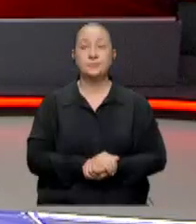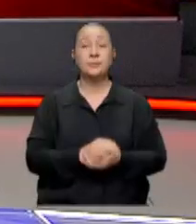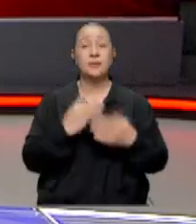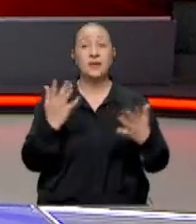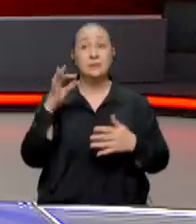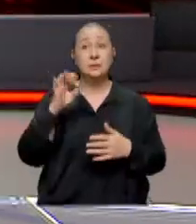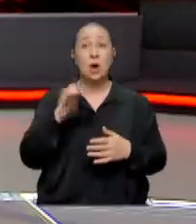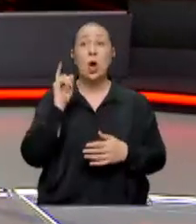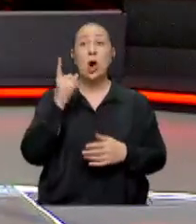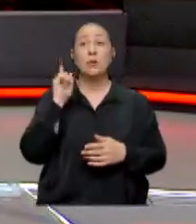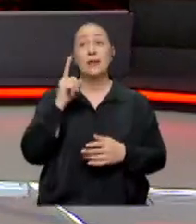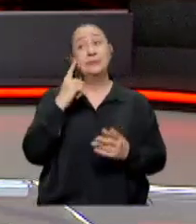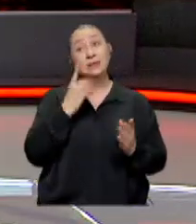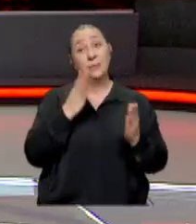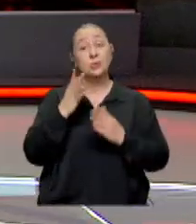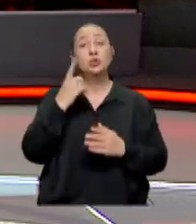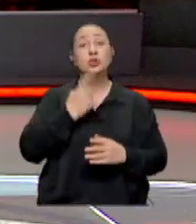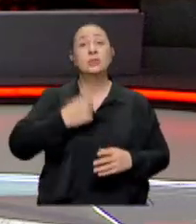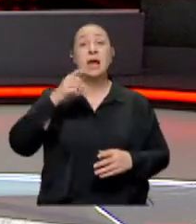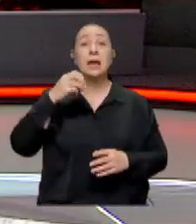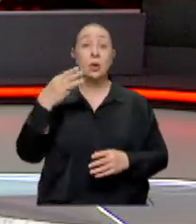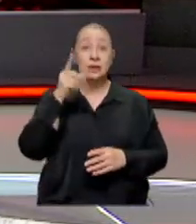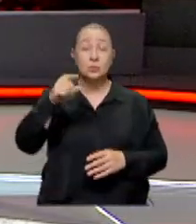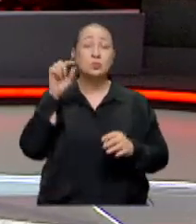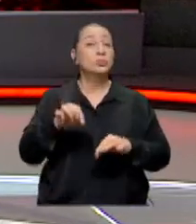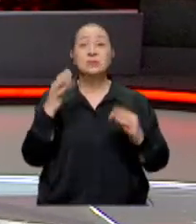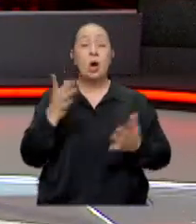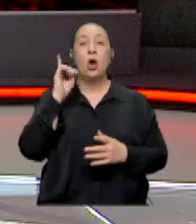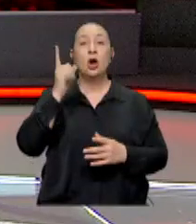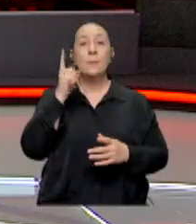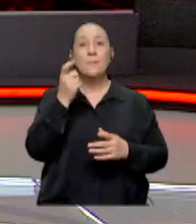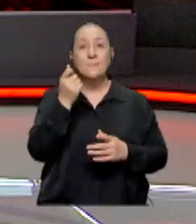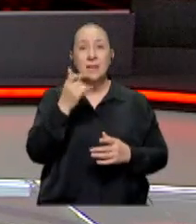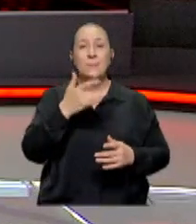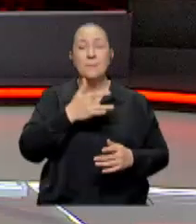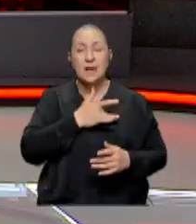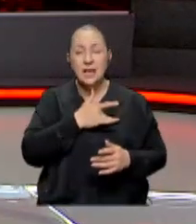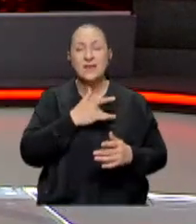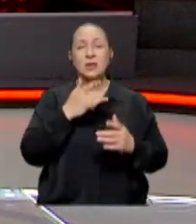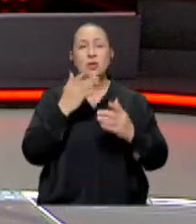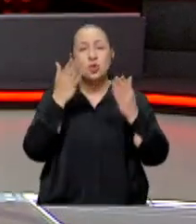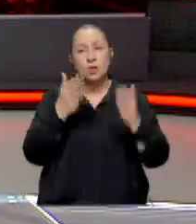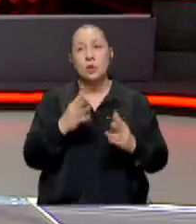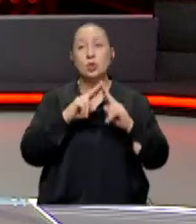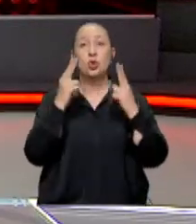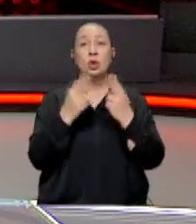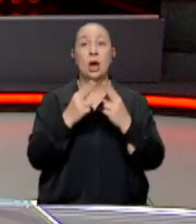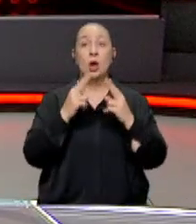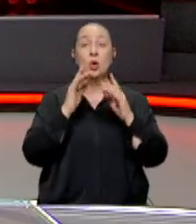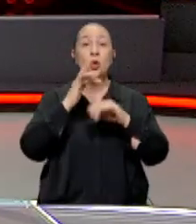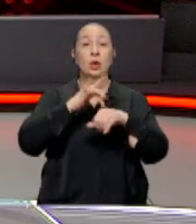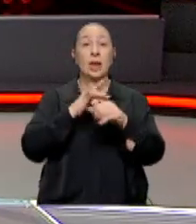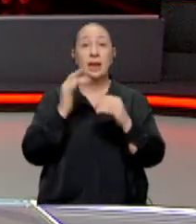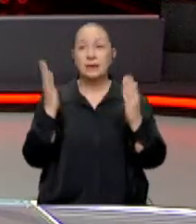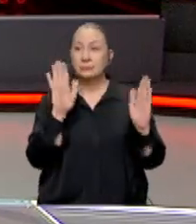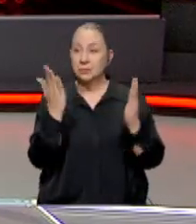Efendim şimdi öğretmenlerimize geçelim. Cumhurbaşkanı Erdoğan bu kez öğretmenlerin maddi ve manevi durumlarıyla dünya ülkelerini